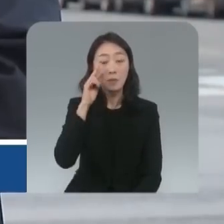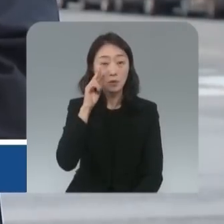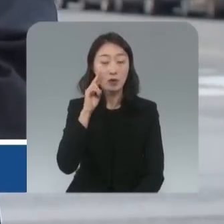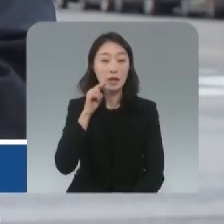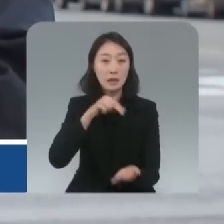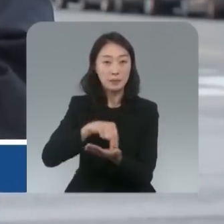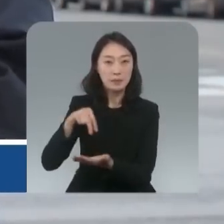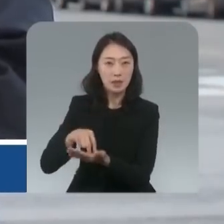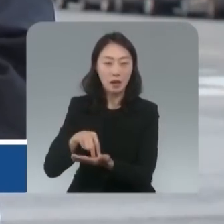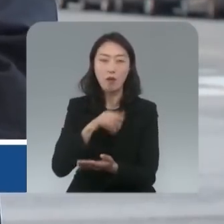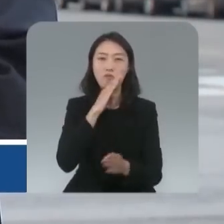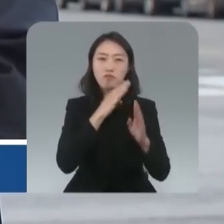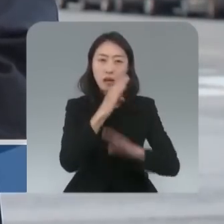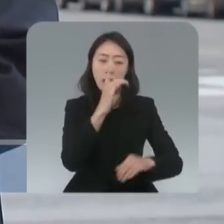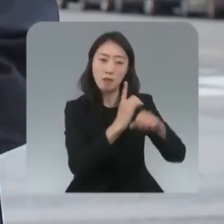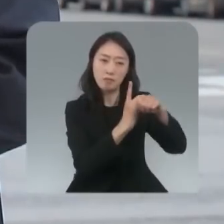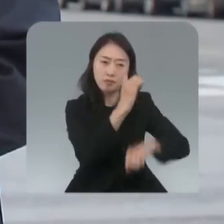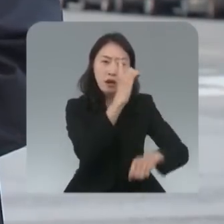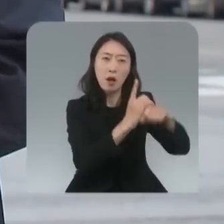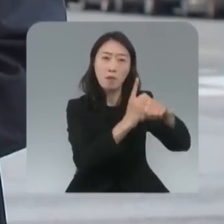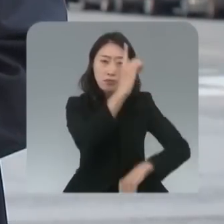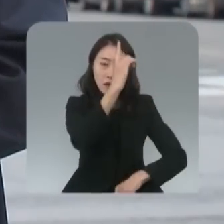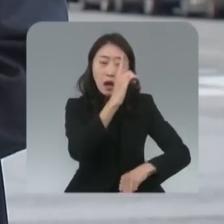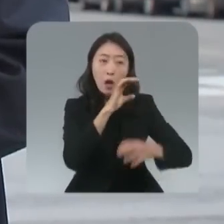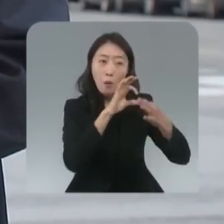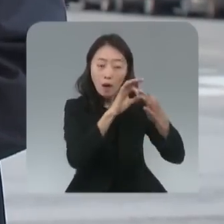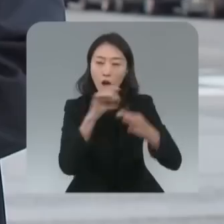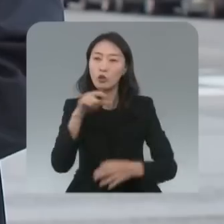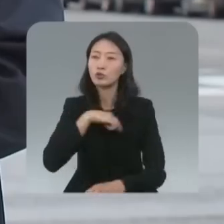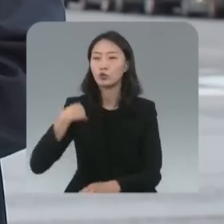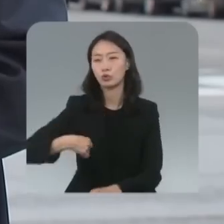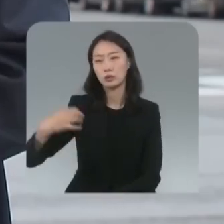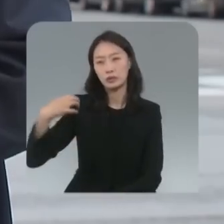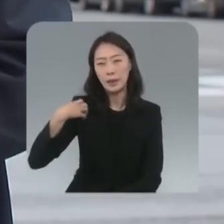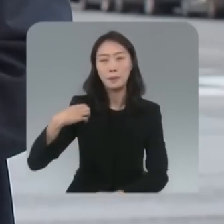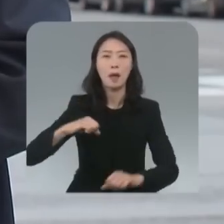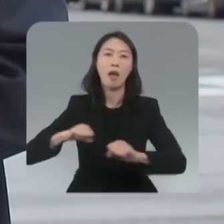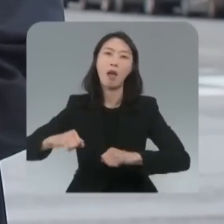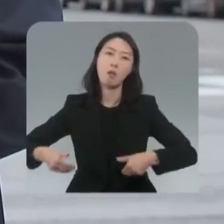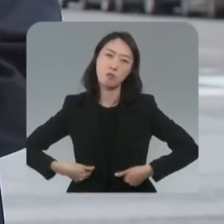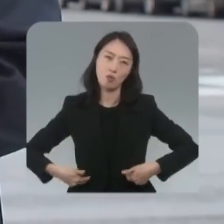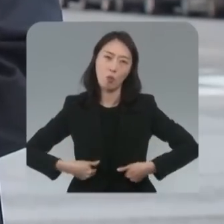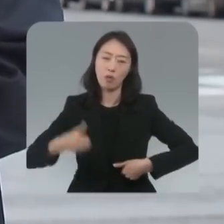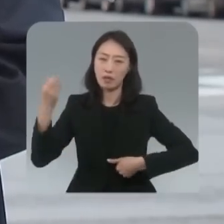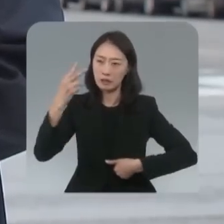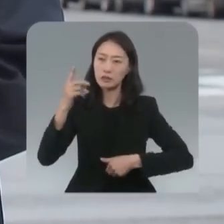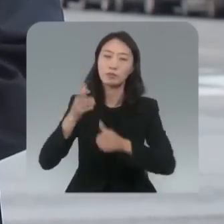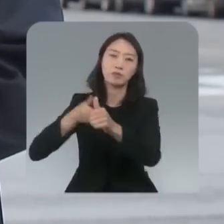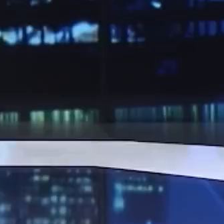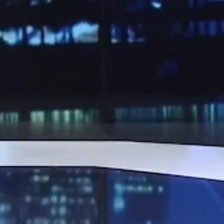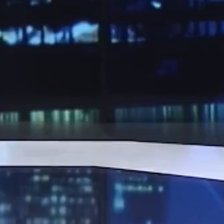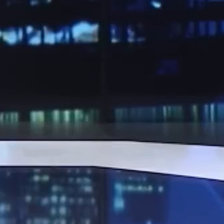억제를 위한 중국의 역할을 다시 한번 촉구했습니다. 워싱턴에서 KBS 뉴스 김기현입니다.